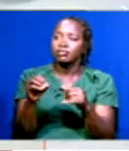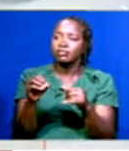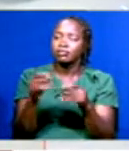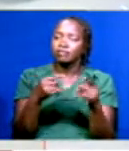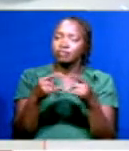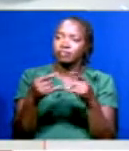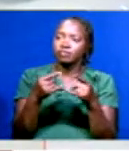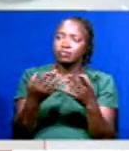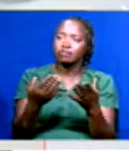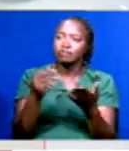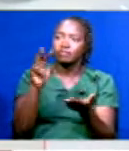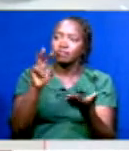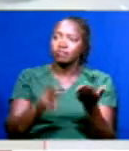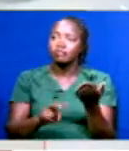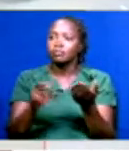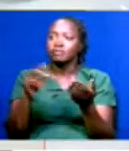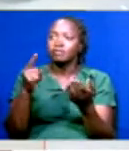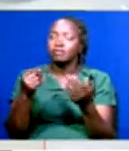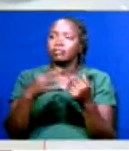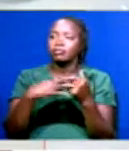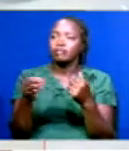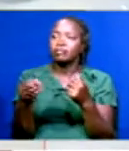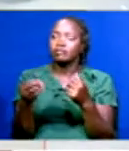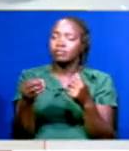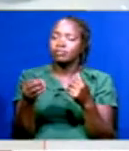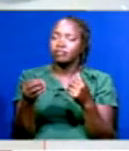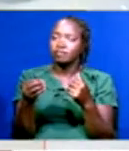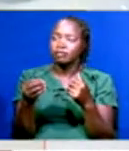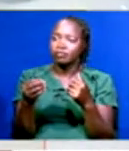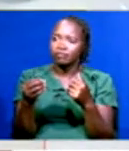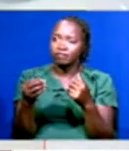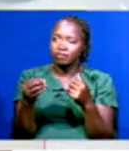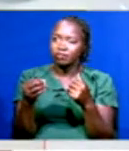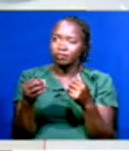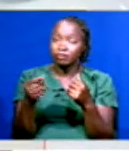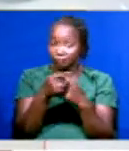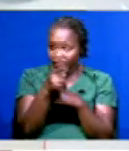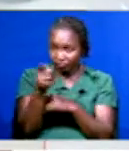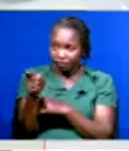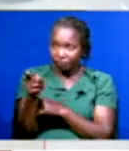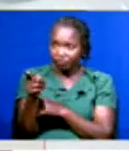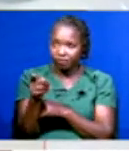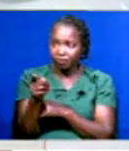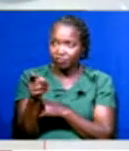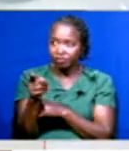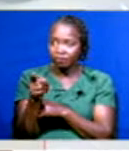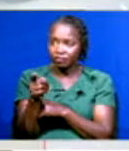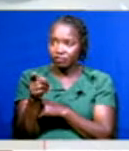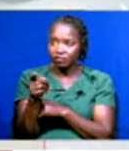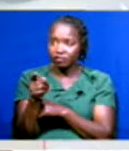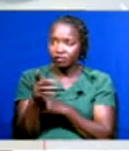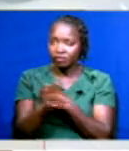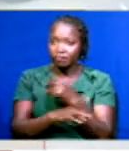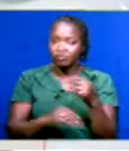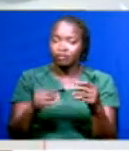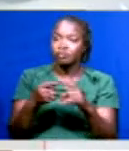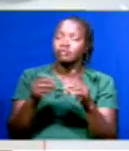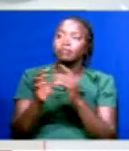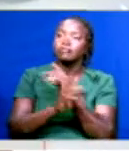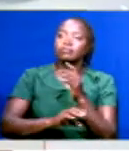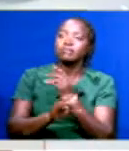Tumengangana, imeteremuka 180, inaendelea chini. Hawa watu walipora nchi hii.